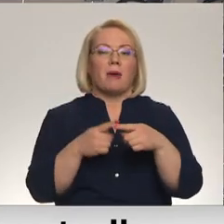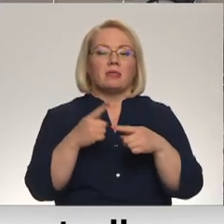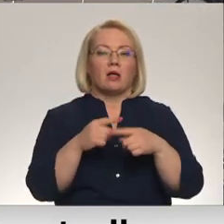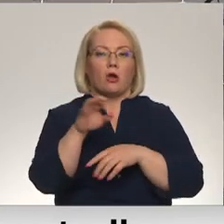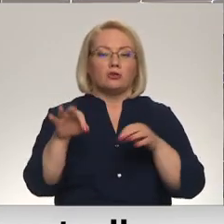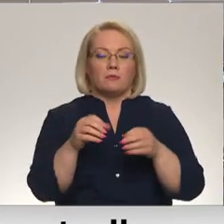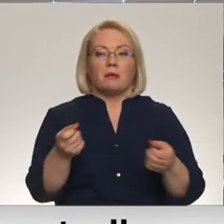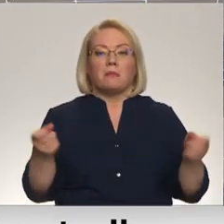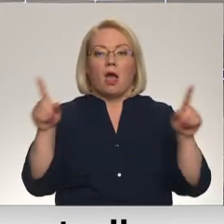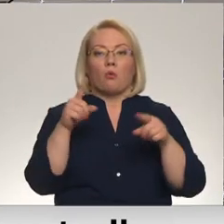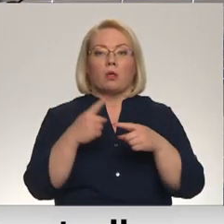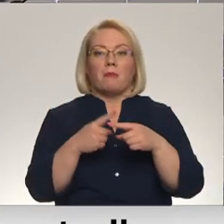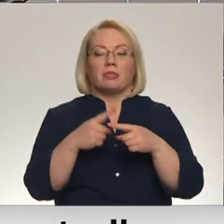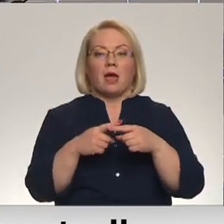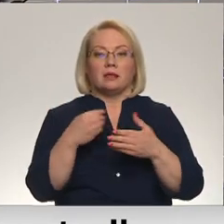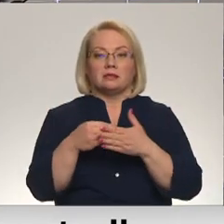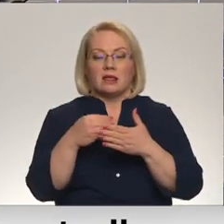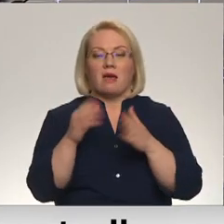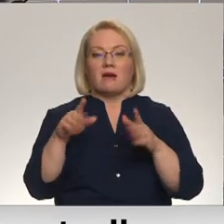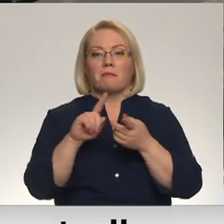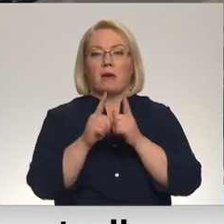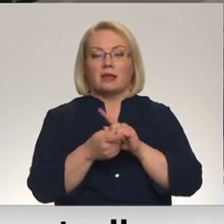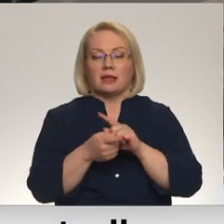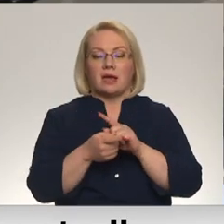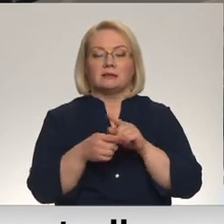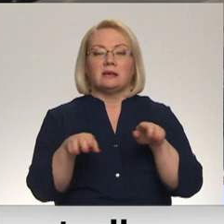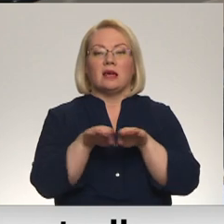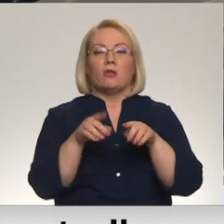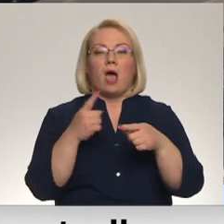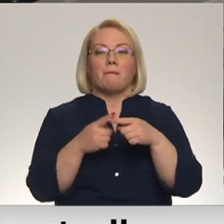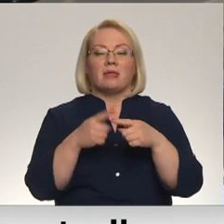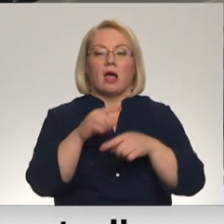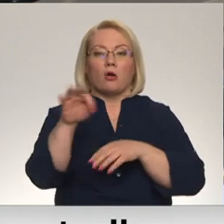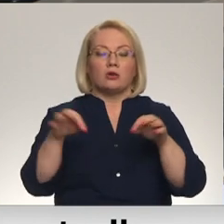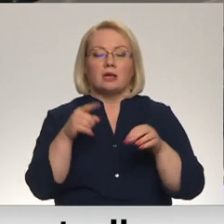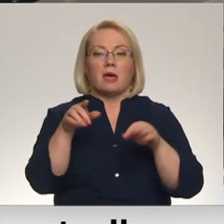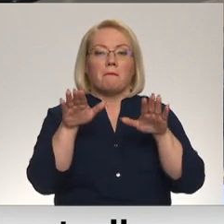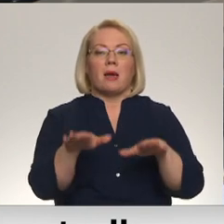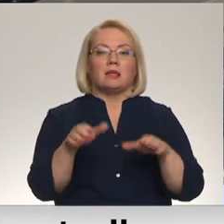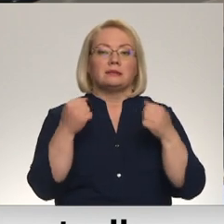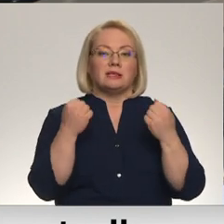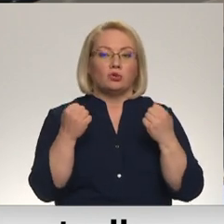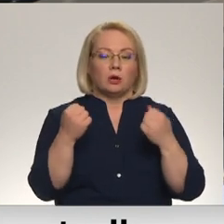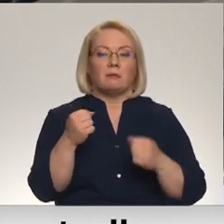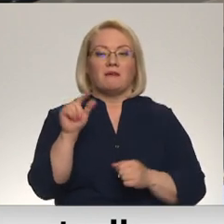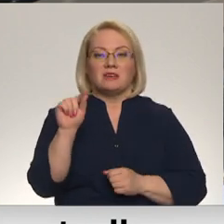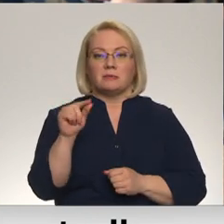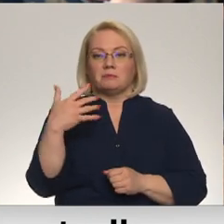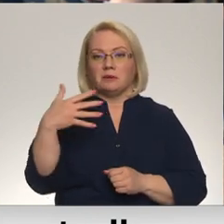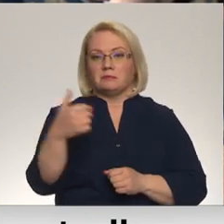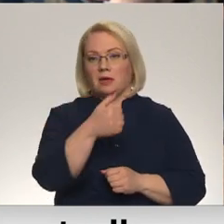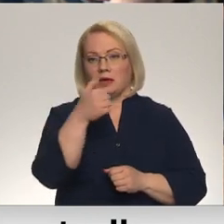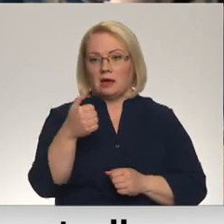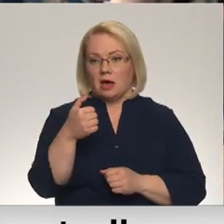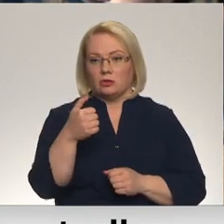metāla cenām tas varat arī mainīties. Atšķirībā no metāla konstrukcijām šis saglabāšot savu izturību vismaz 50 gadus.